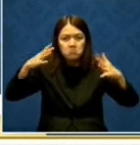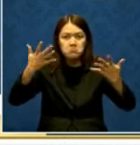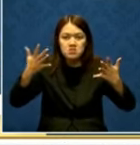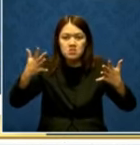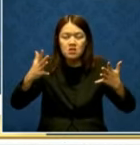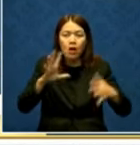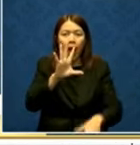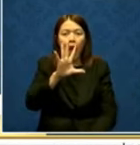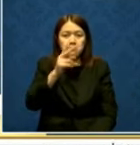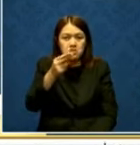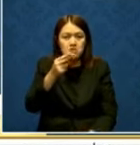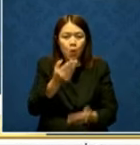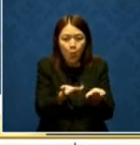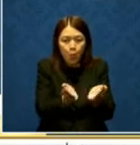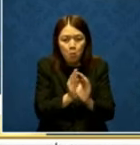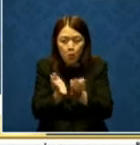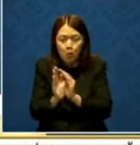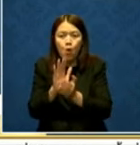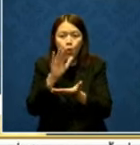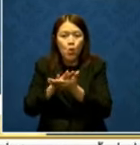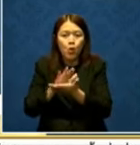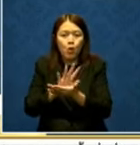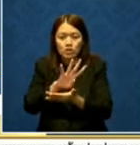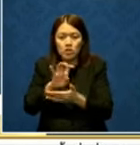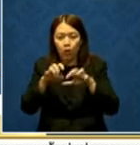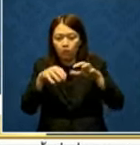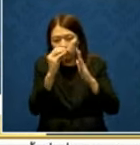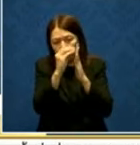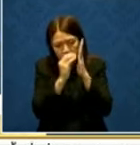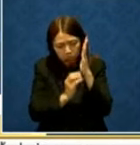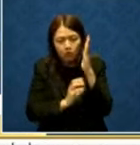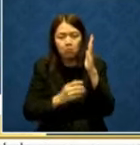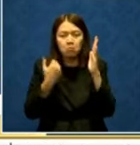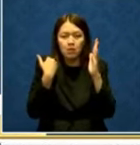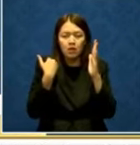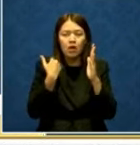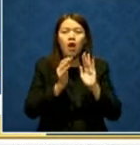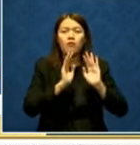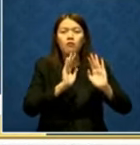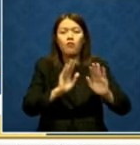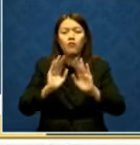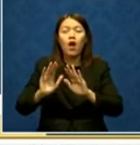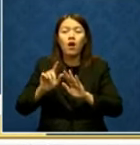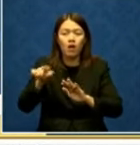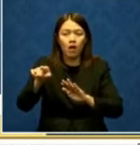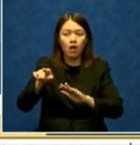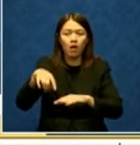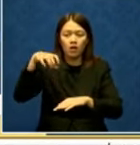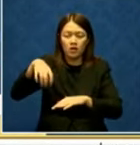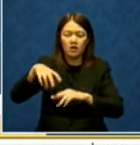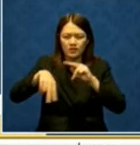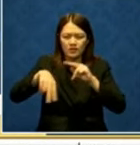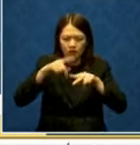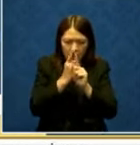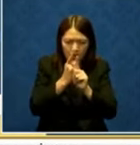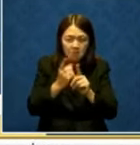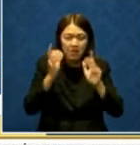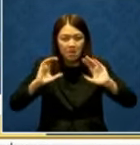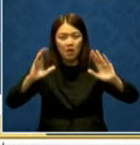เกือบ 50,000ครัวเรือนรวมถึงโรงเรียนอีกกว่า 400แห่งทั่วประเทศนะครับจึงอยากฝากผู้ติดเอ่อผู้ตรวจการนะครับว่าจะติดตามเรื่องนี้กับ